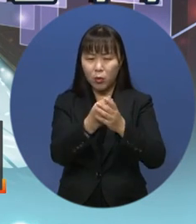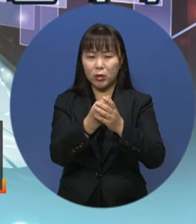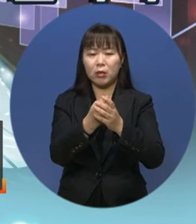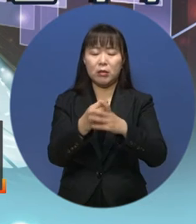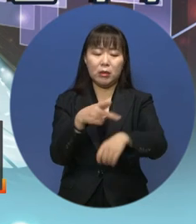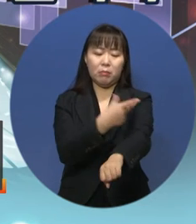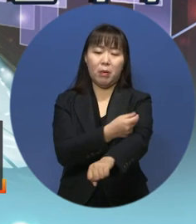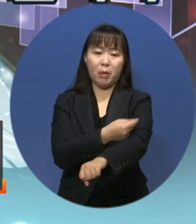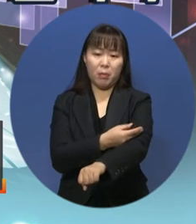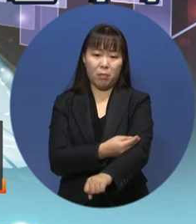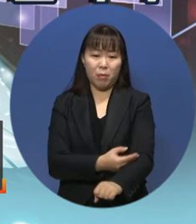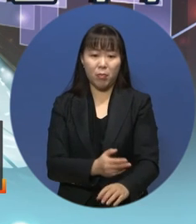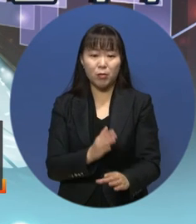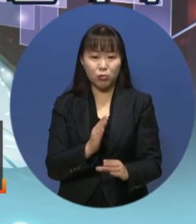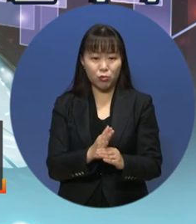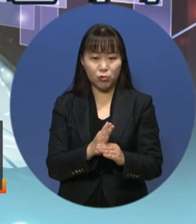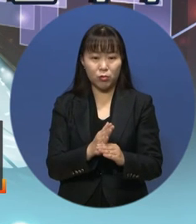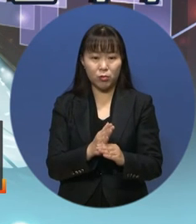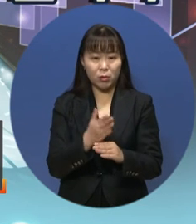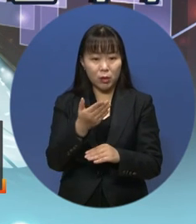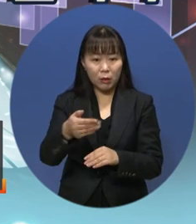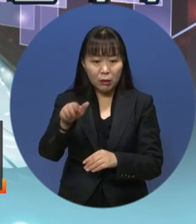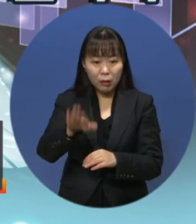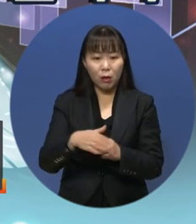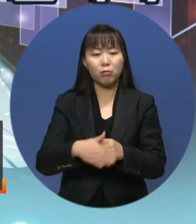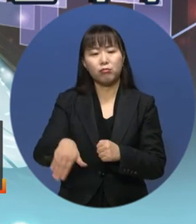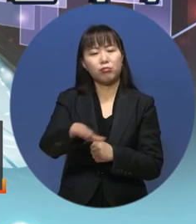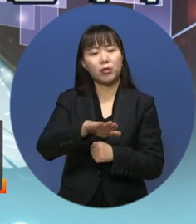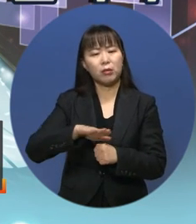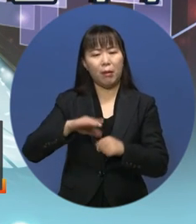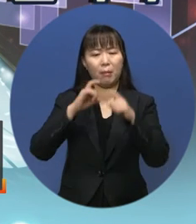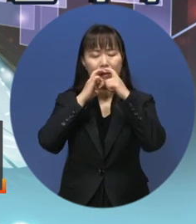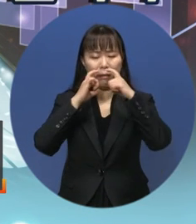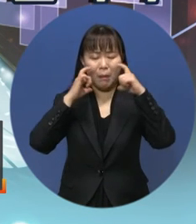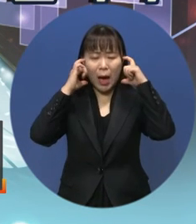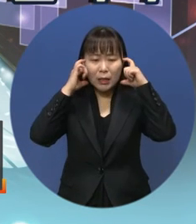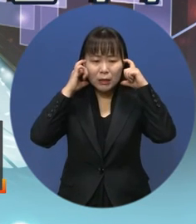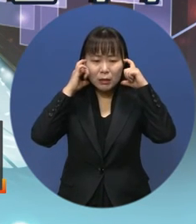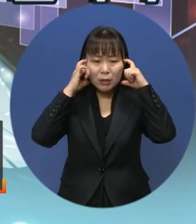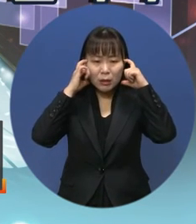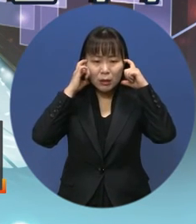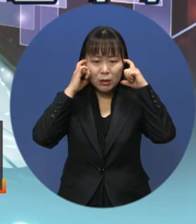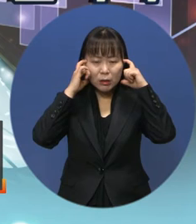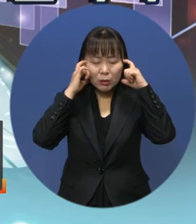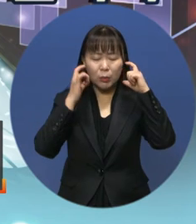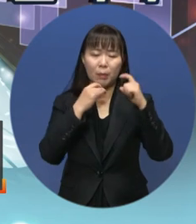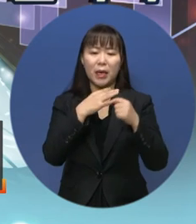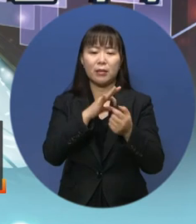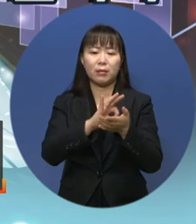보란듯이 백신 접종을 하고 있는데 우리는 아직도 마스크에 의존한 채